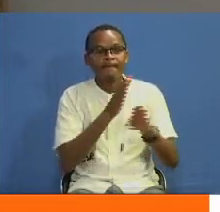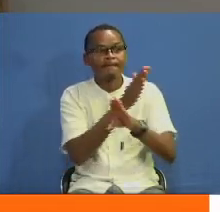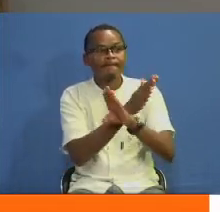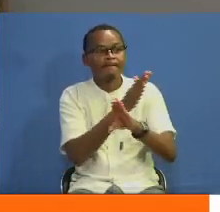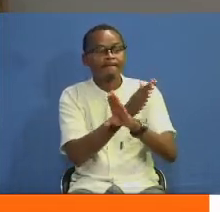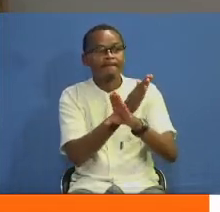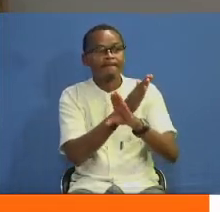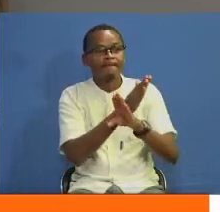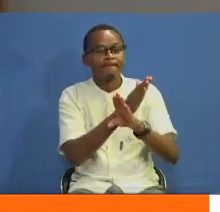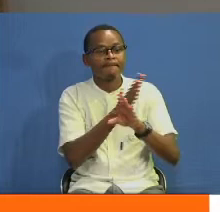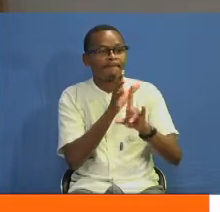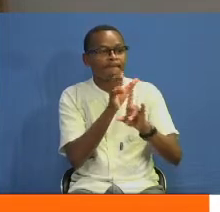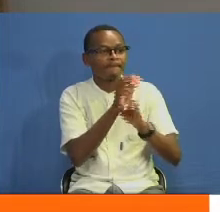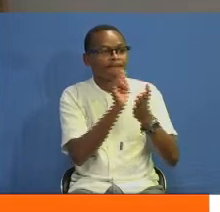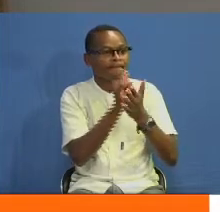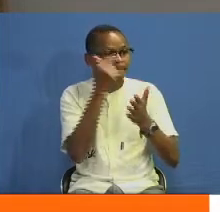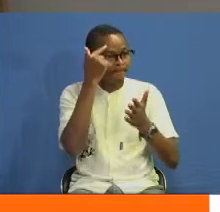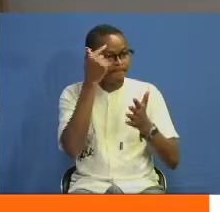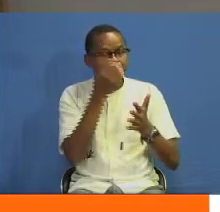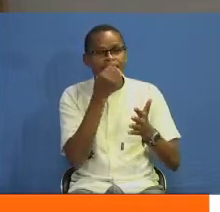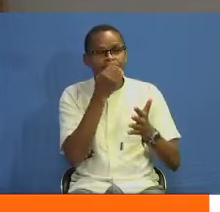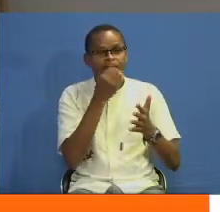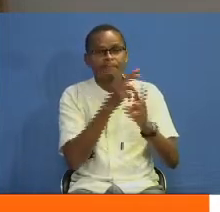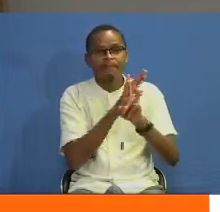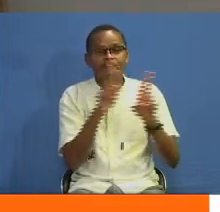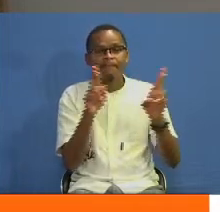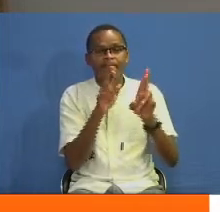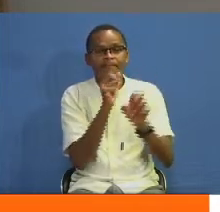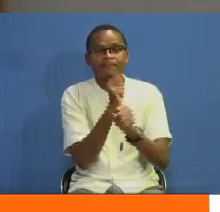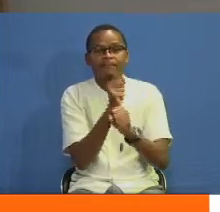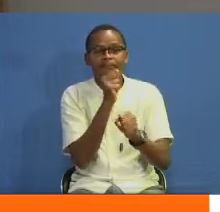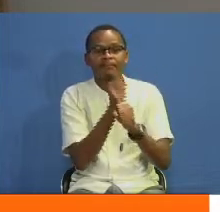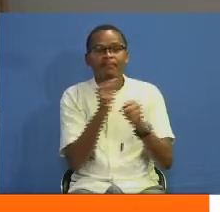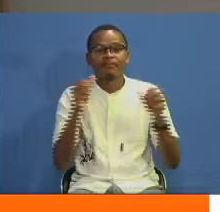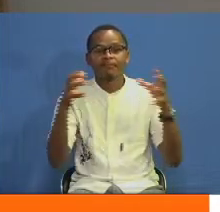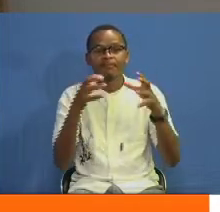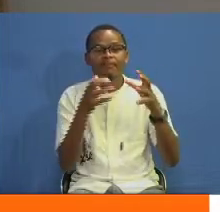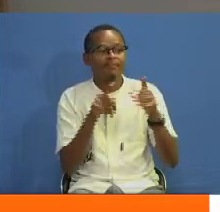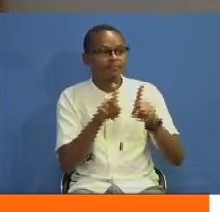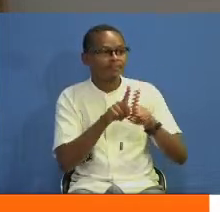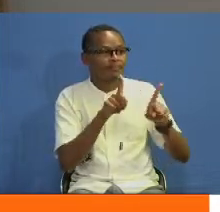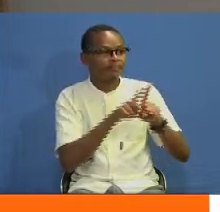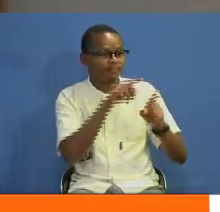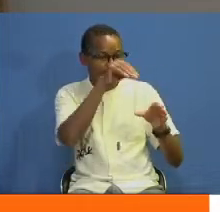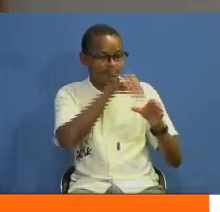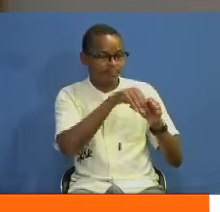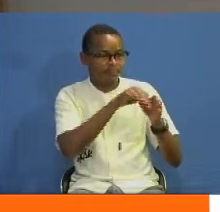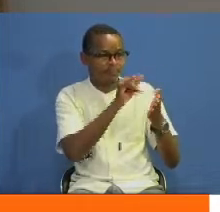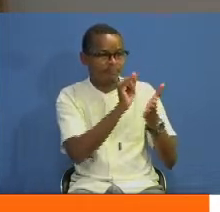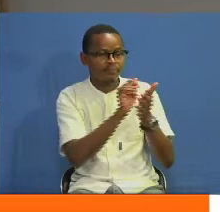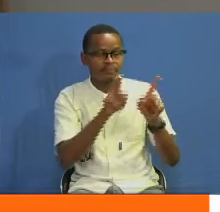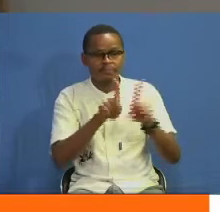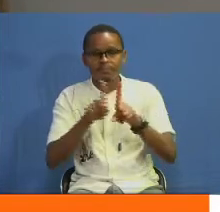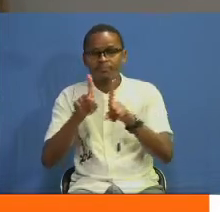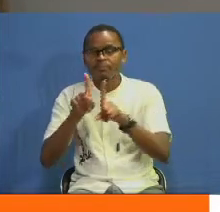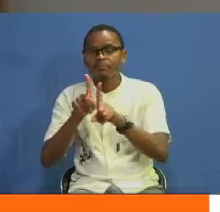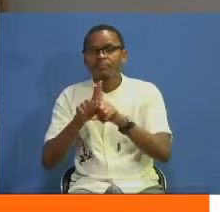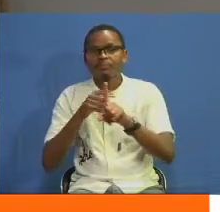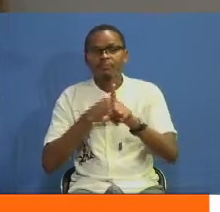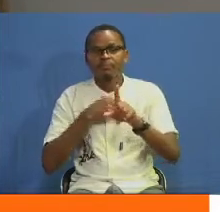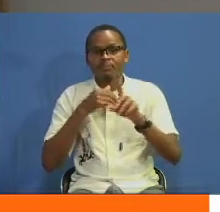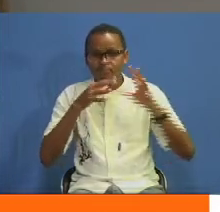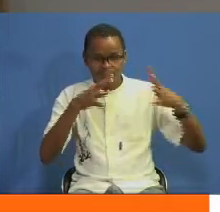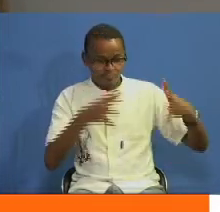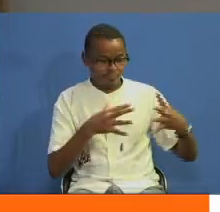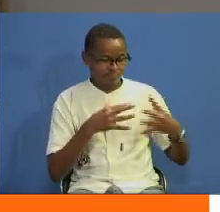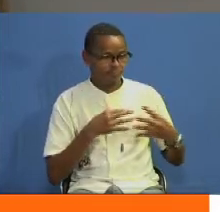imepiga hatua kidogo kuonyesha kuwa iko tayari kufanya kazi na washirika wake na uwekezaji, ikiwa ni pamoja na